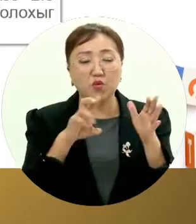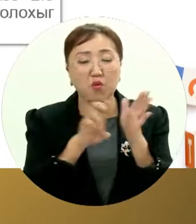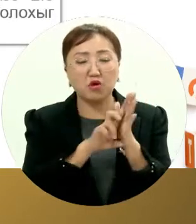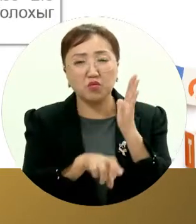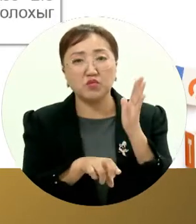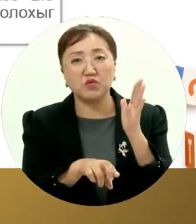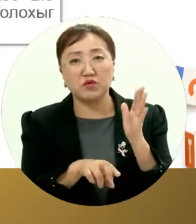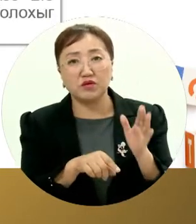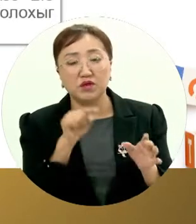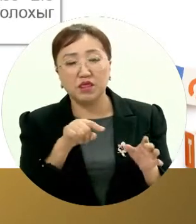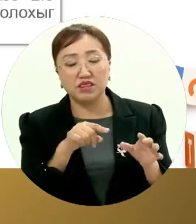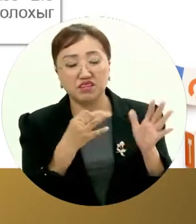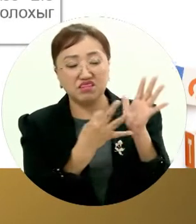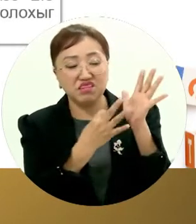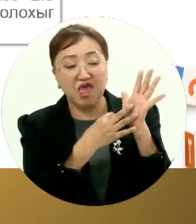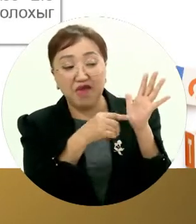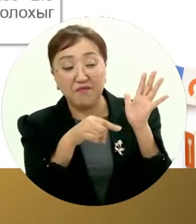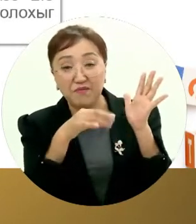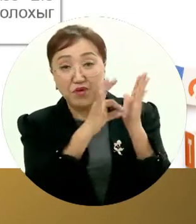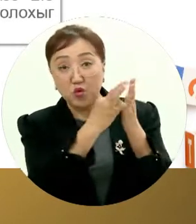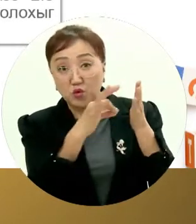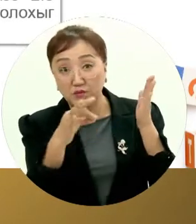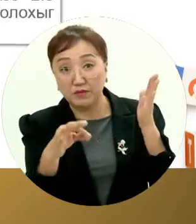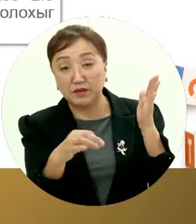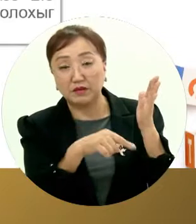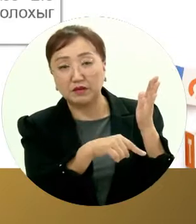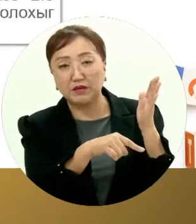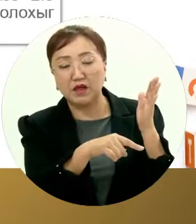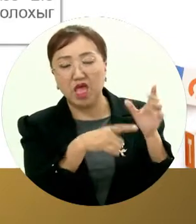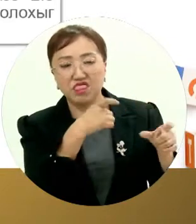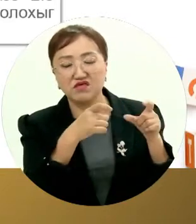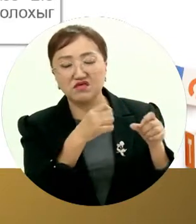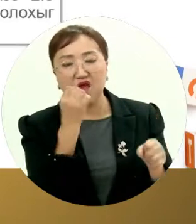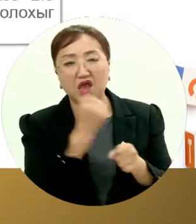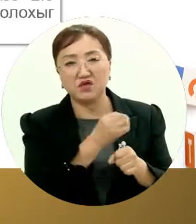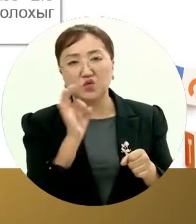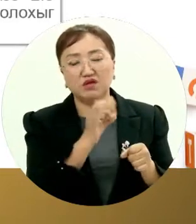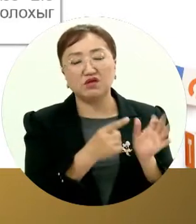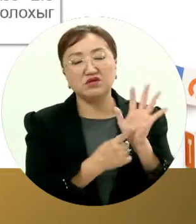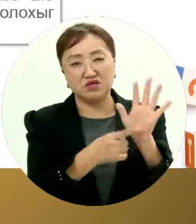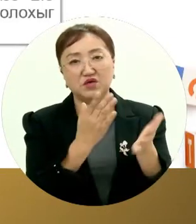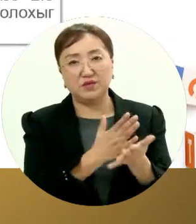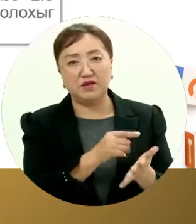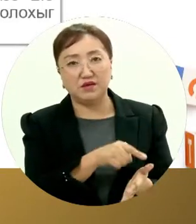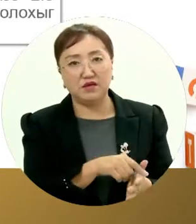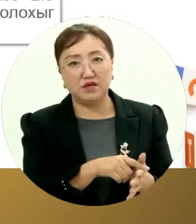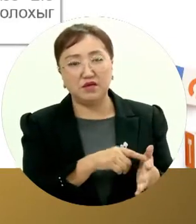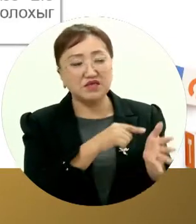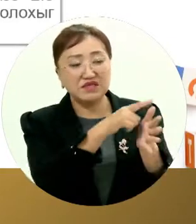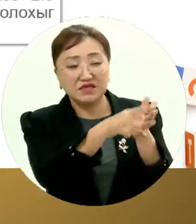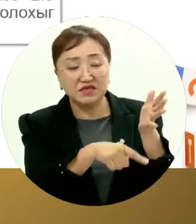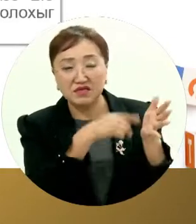алдна гэсэн 8 дугаарт байгаа энэ өгүүлбэрл ганцхан эдийн засгийн ажилгүйдлийг илэрхийлж. Тэгэхээр энэ үзүүлэлтүүдээс